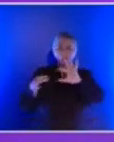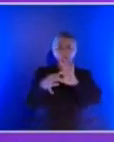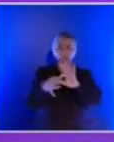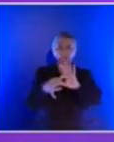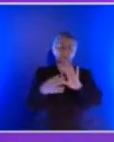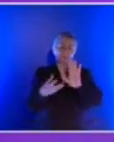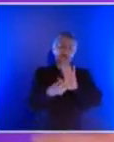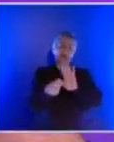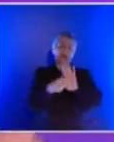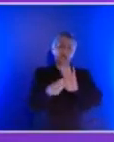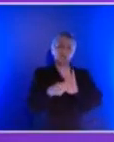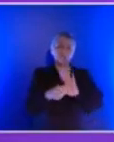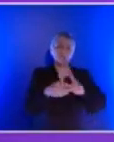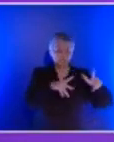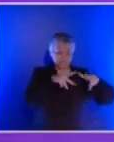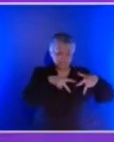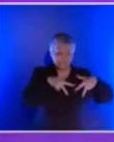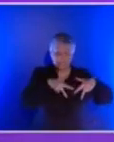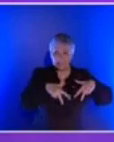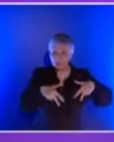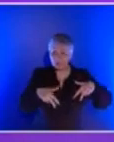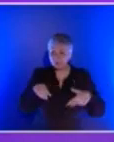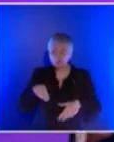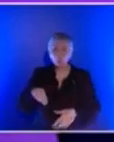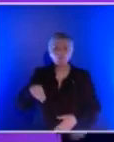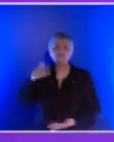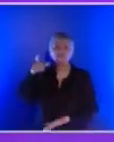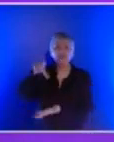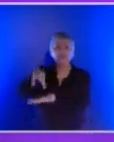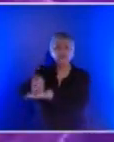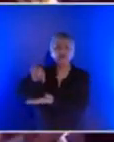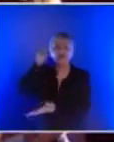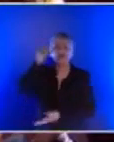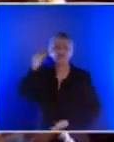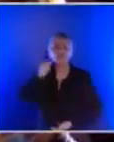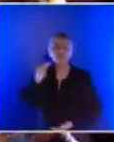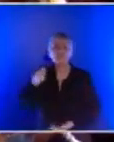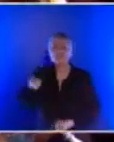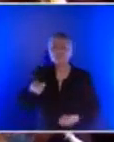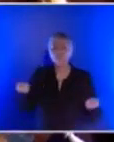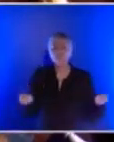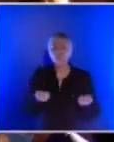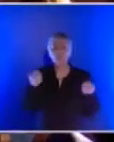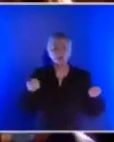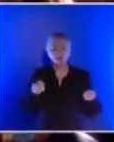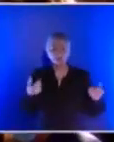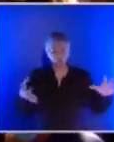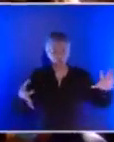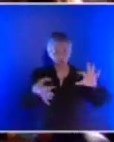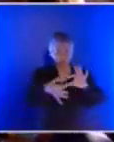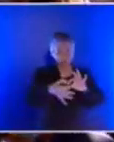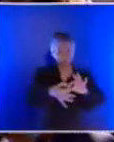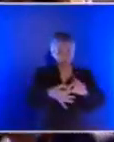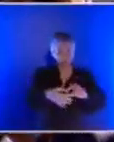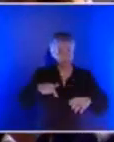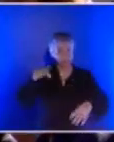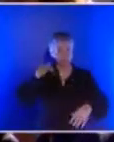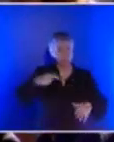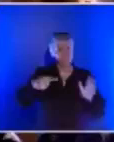να επιληθούν τα δύο επίμαχα θέματα. Το θέμα του καταστατικού χάρτη της Εκκλησίας του 1954